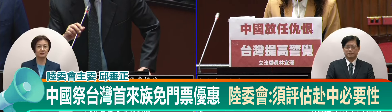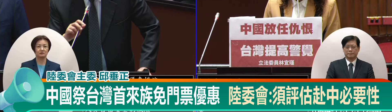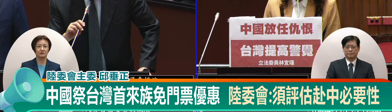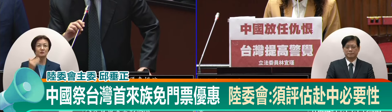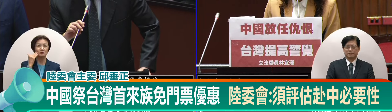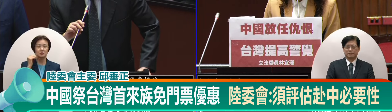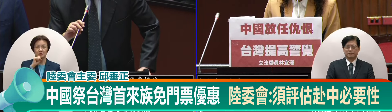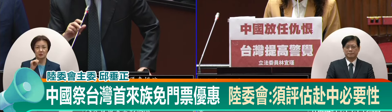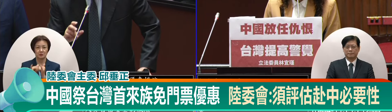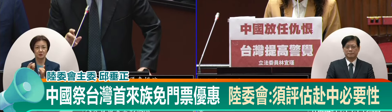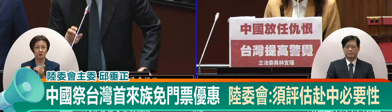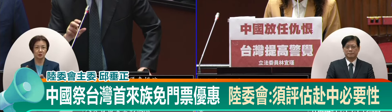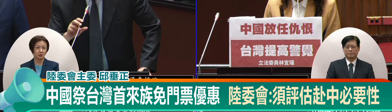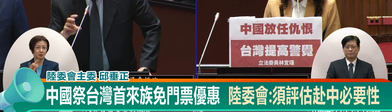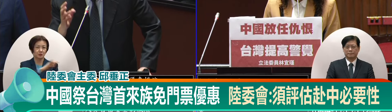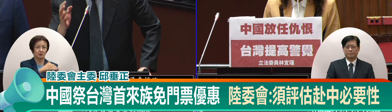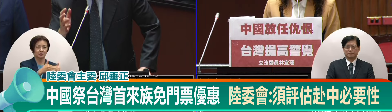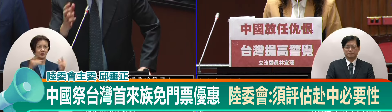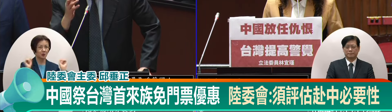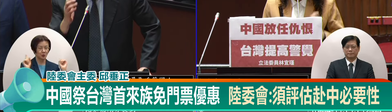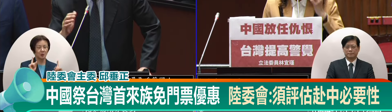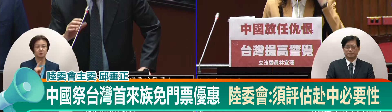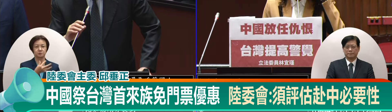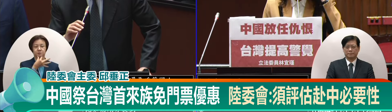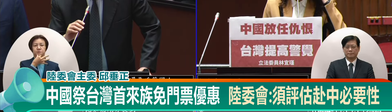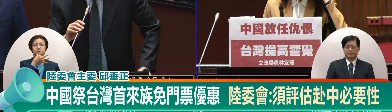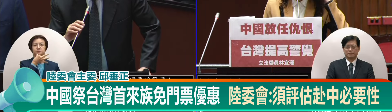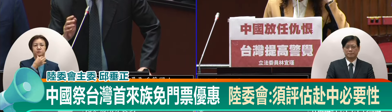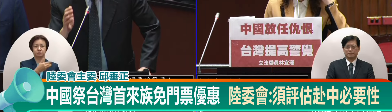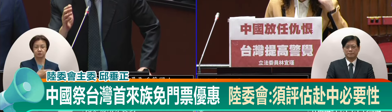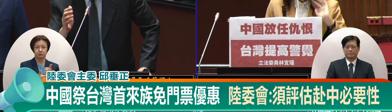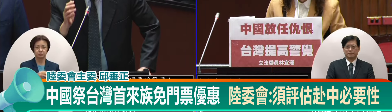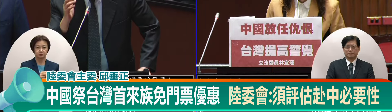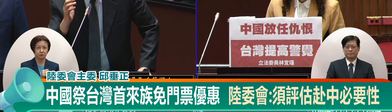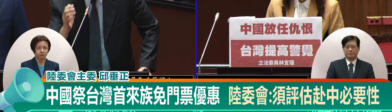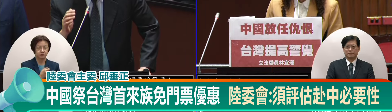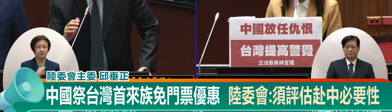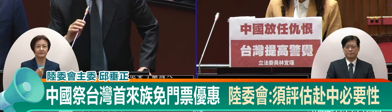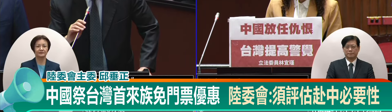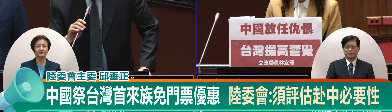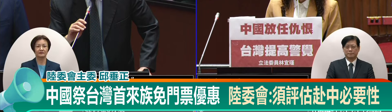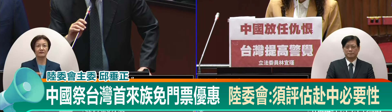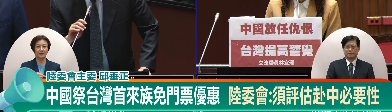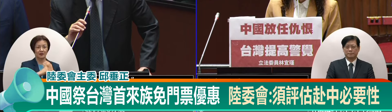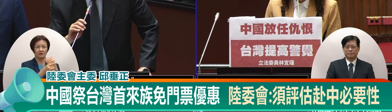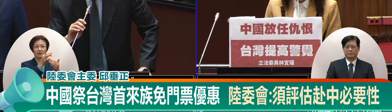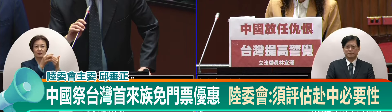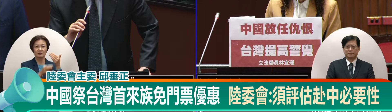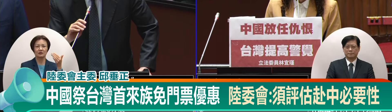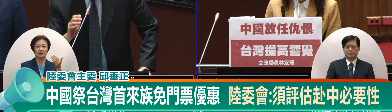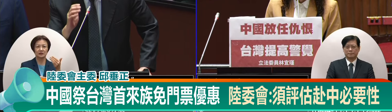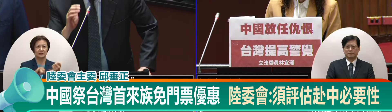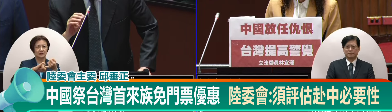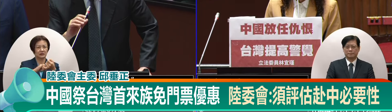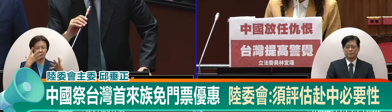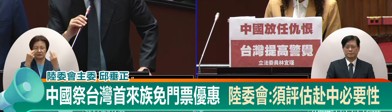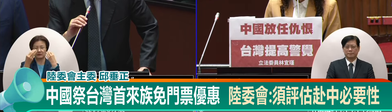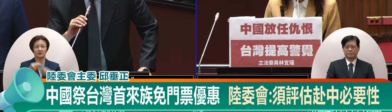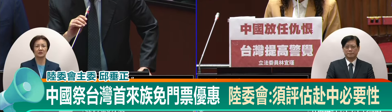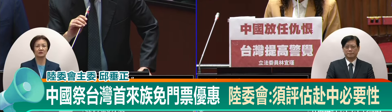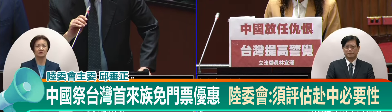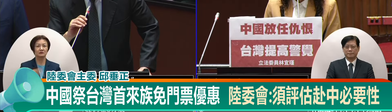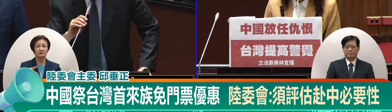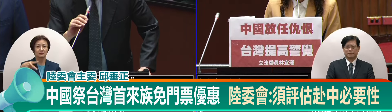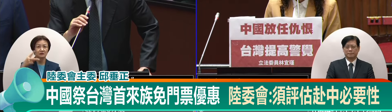险影响甚大。那这个法律呢，基本上它界定的非常模糊，而且设计